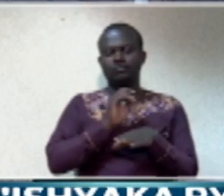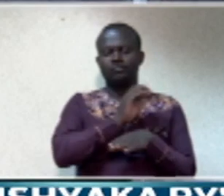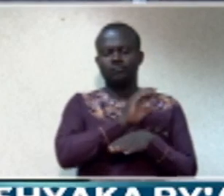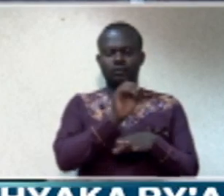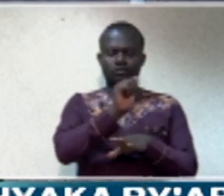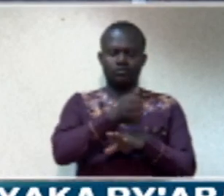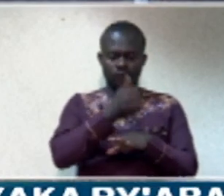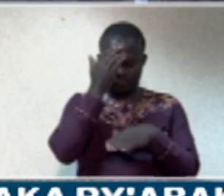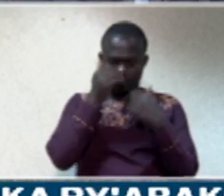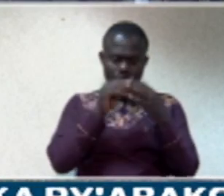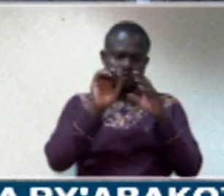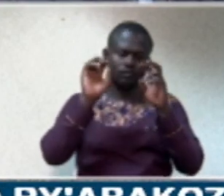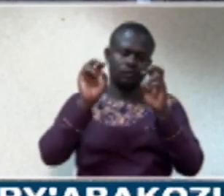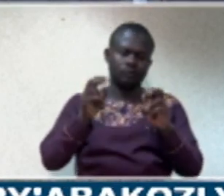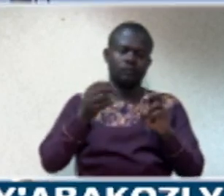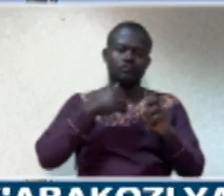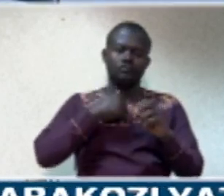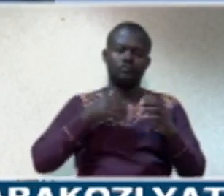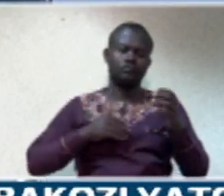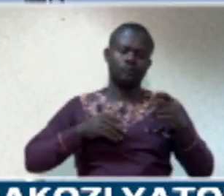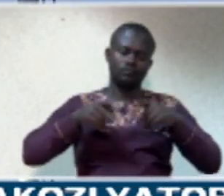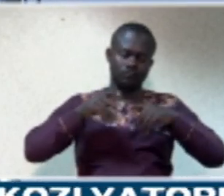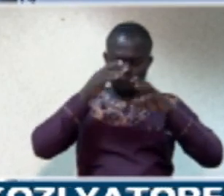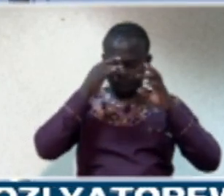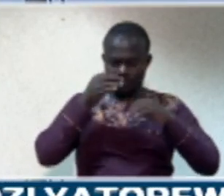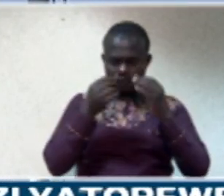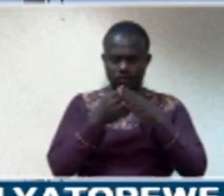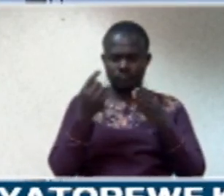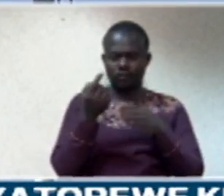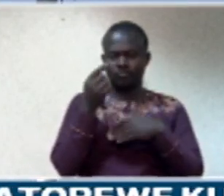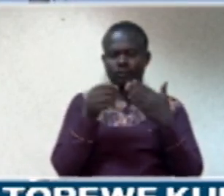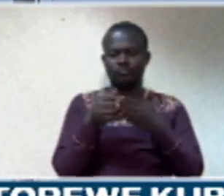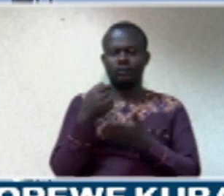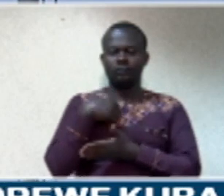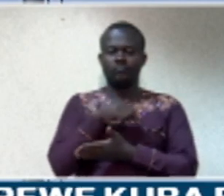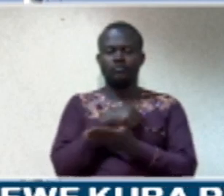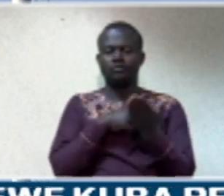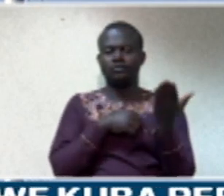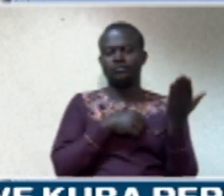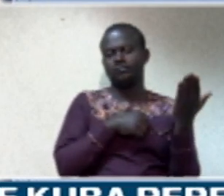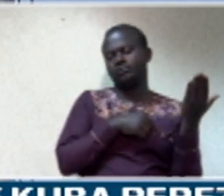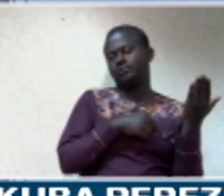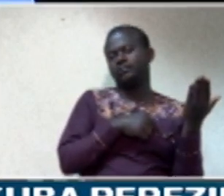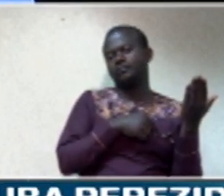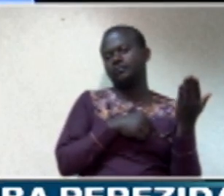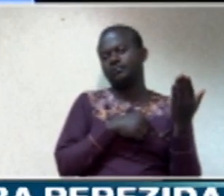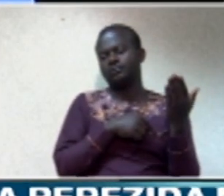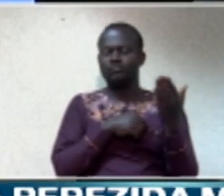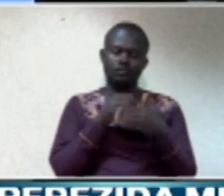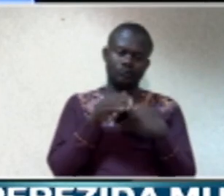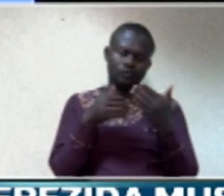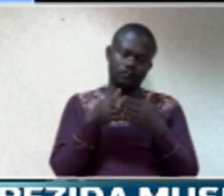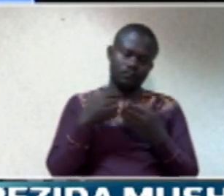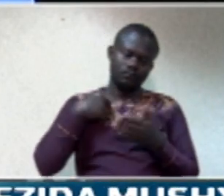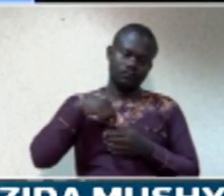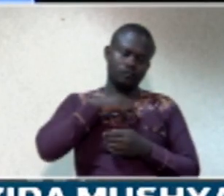ihuriweho kugira ngo bagire umwanzuro umwe bahuza kugira ngo rya tegeko rizasohoke kuko ari ry'inteko ishinga amategeko bose baryumvikanyeho